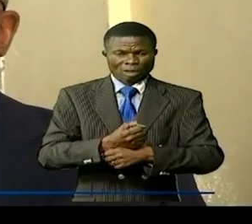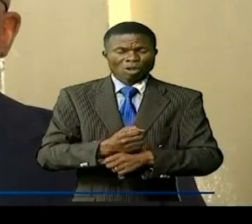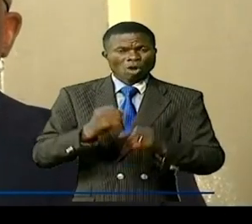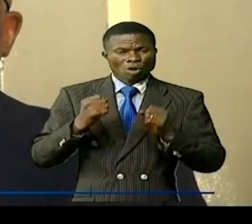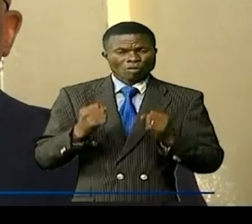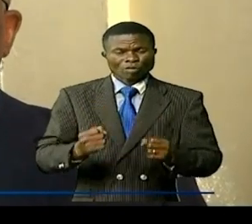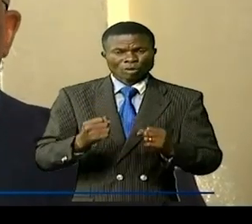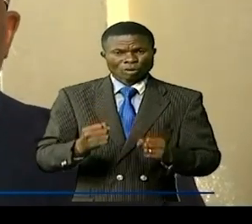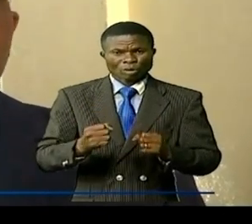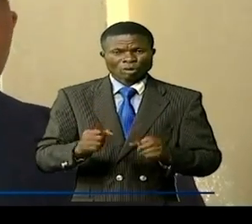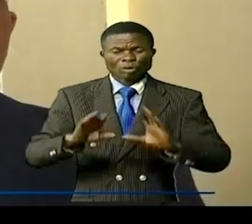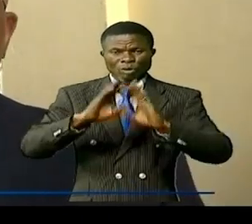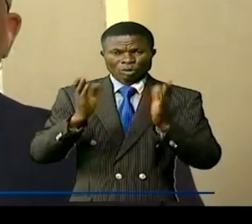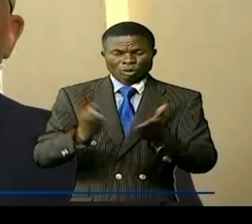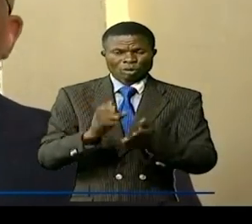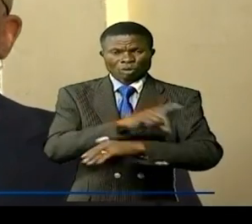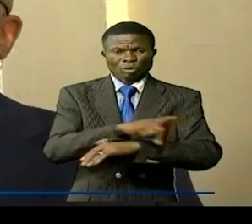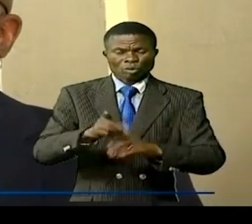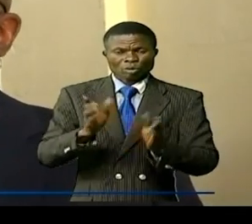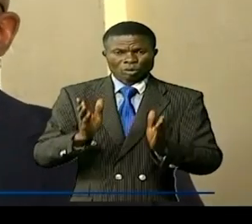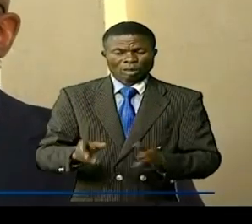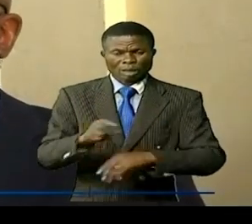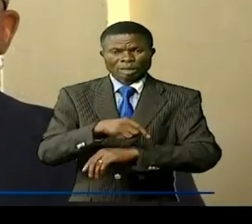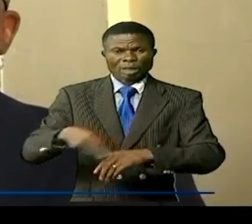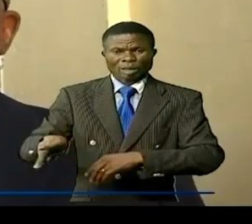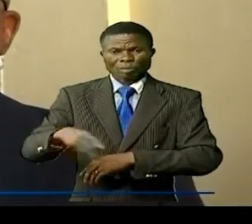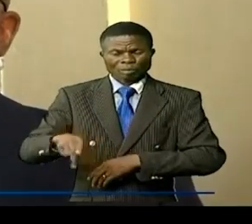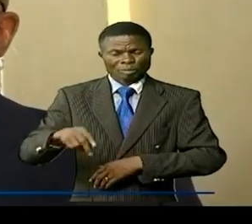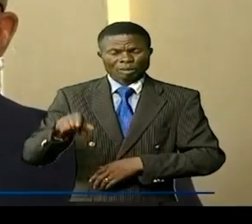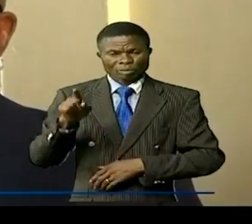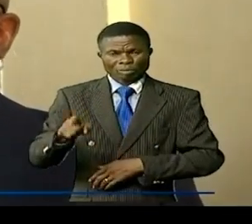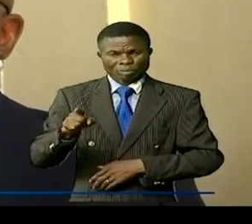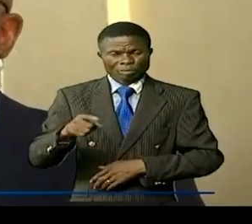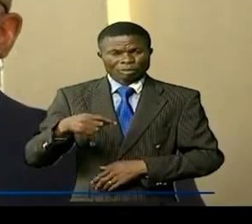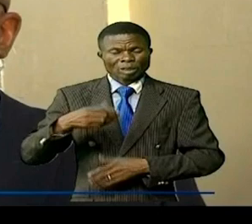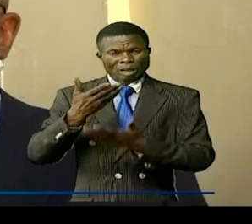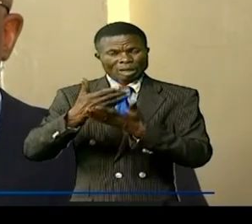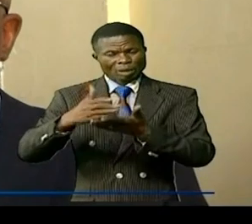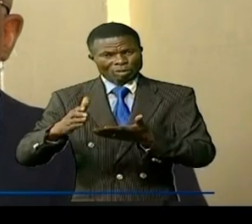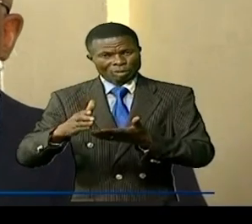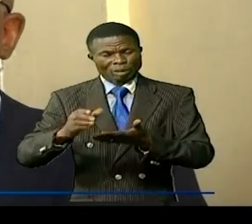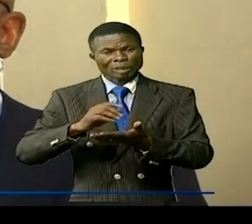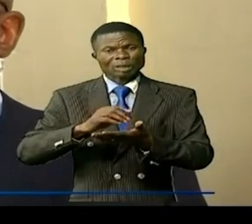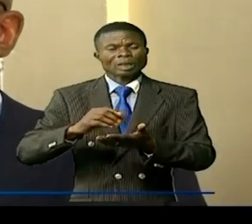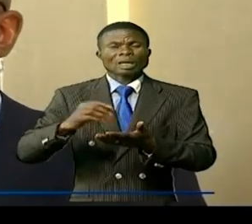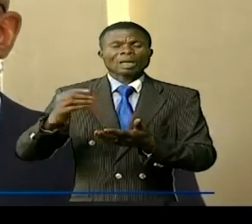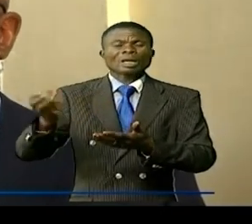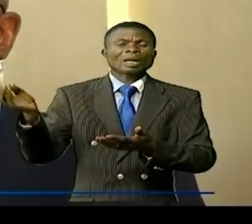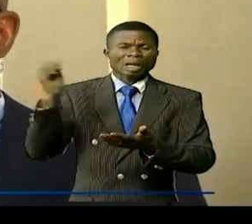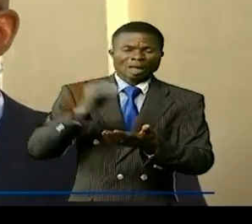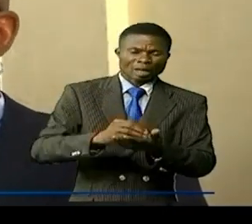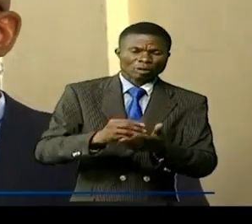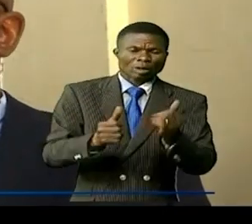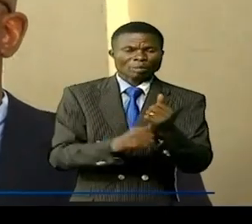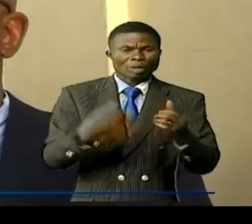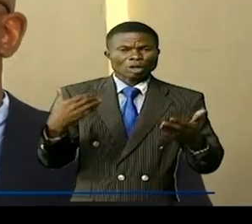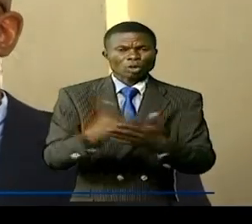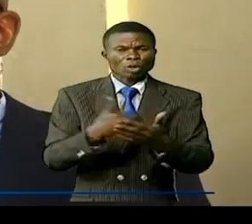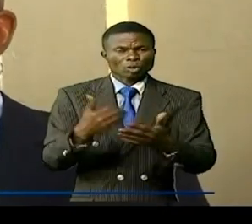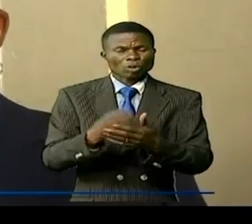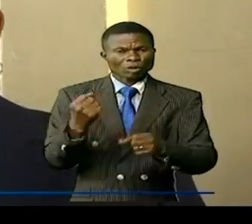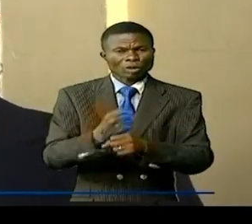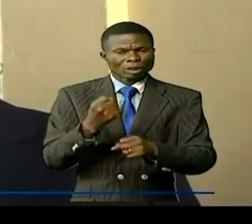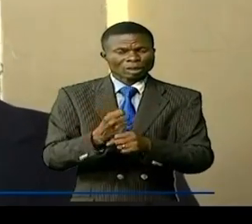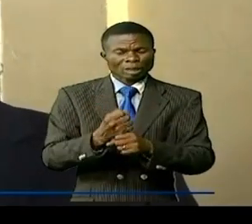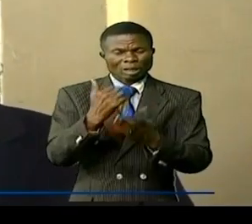efficace toute l'administration du ministère du numérique. Nous ne sommes pas encore à la phase de recrutement des fonctionnaires qui seront